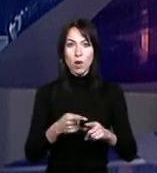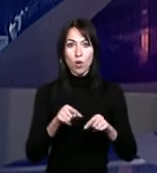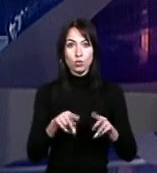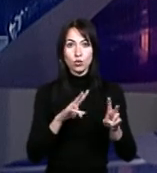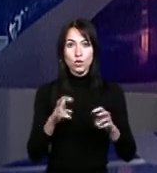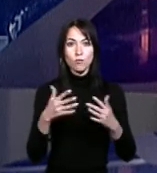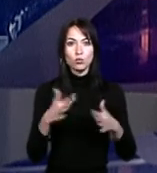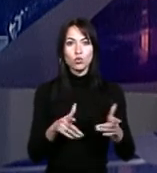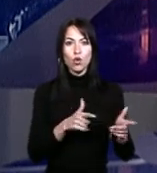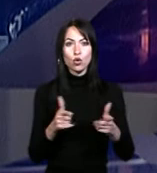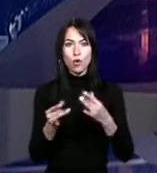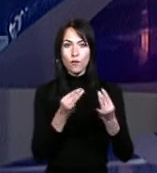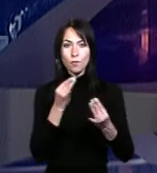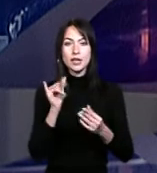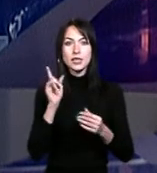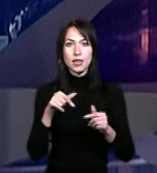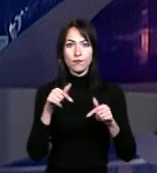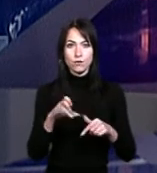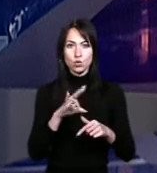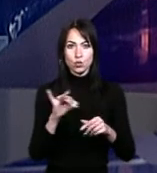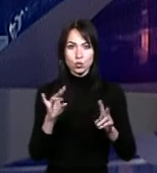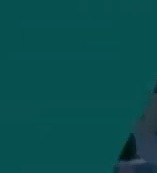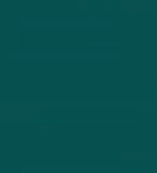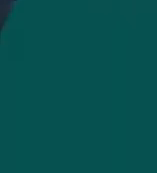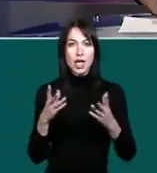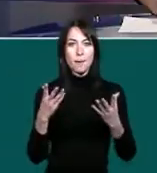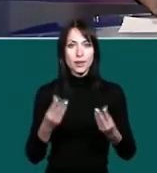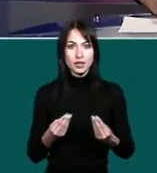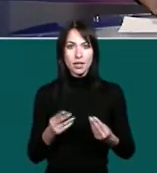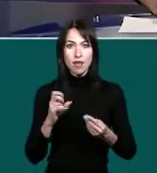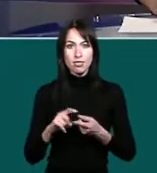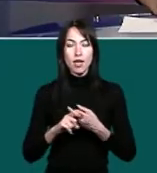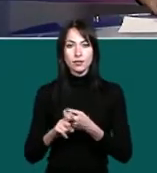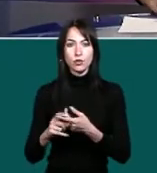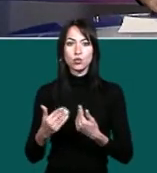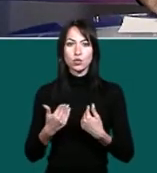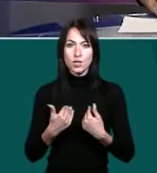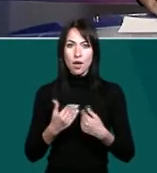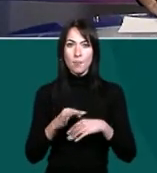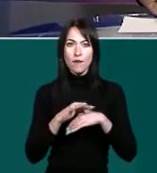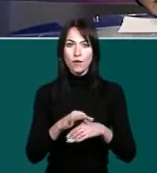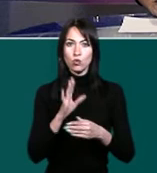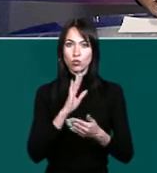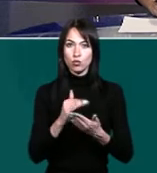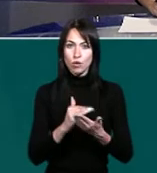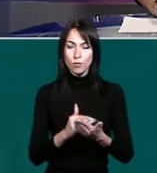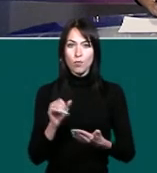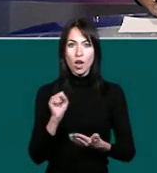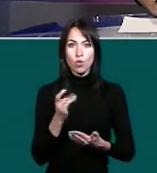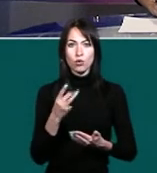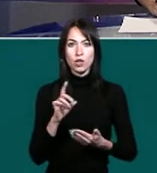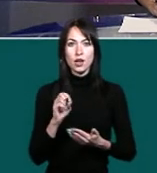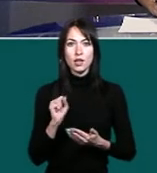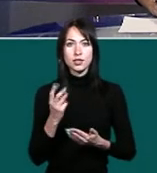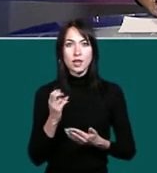тему вже готові обговорювати і у студії «Теми дня». На зв'язку із нами ведуча програми Альона Рязанцева.